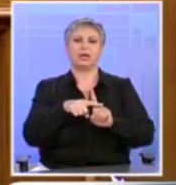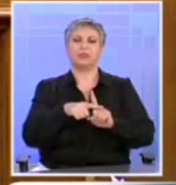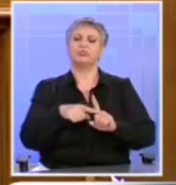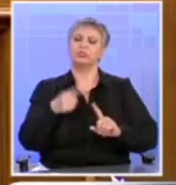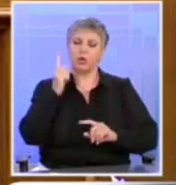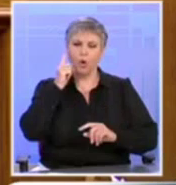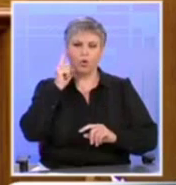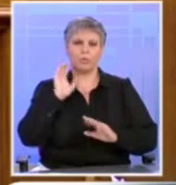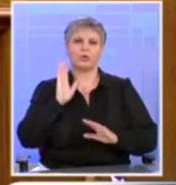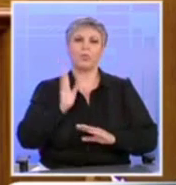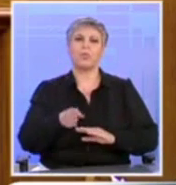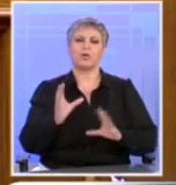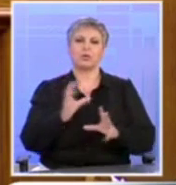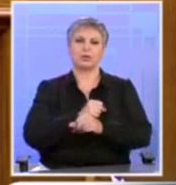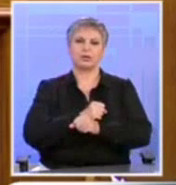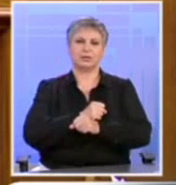Συνάδελφοι,